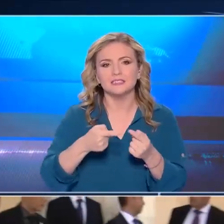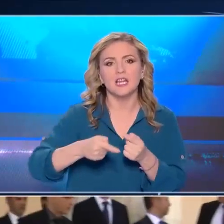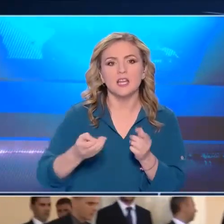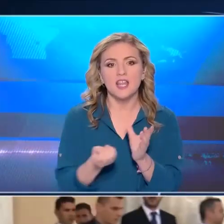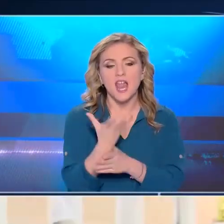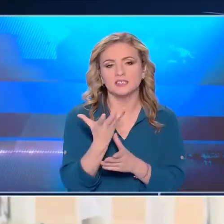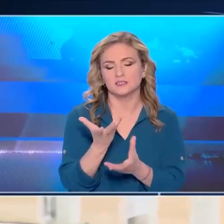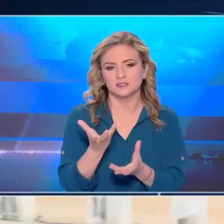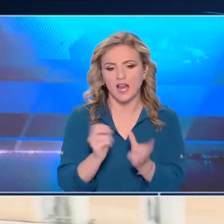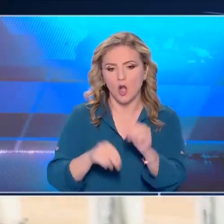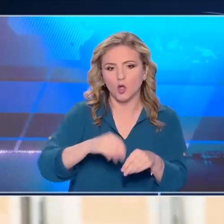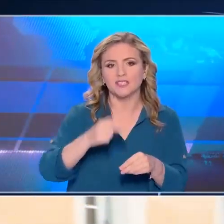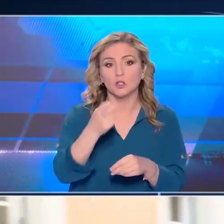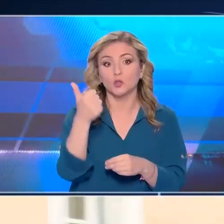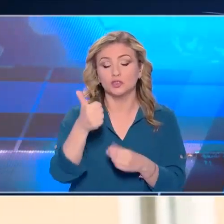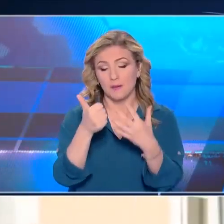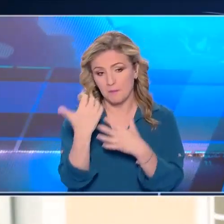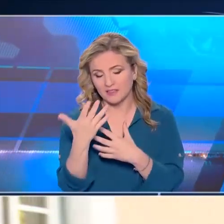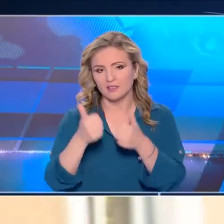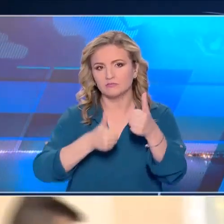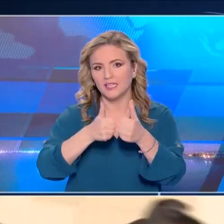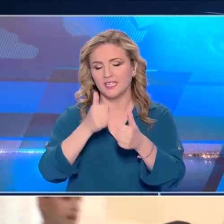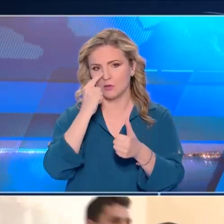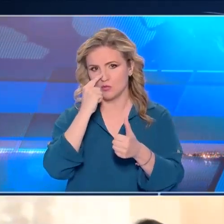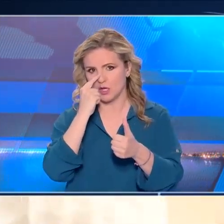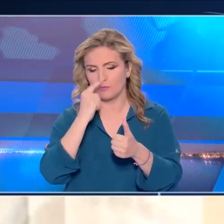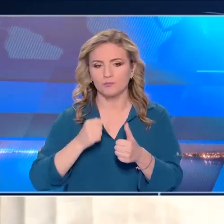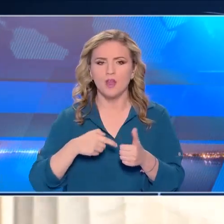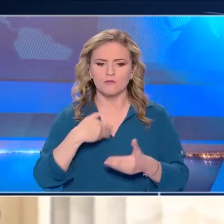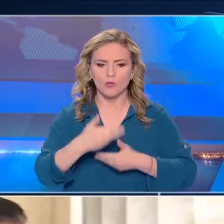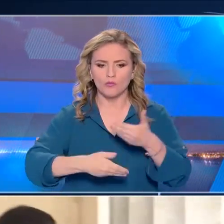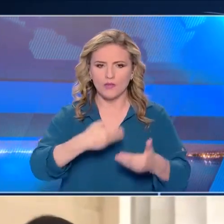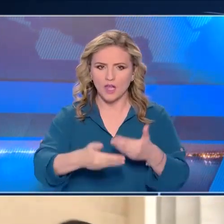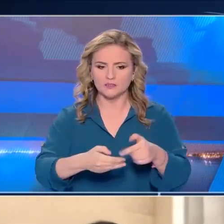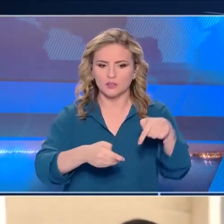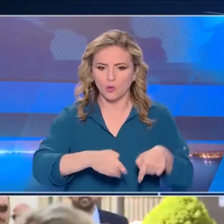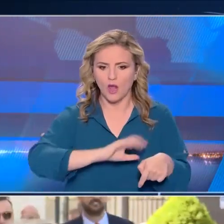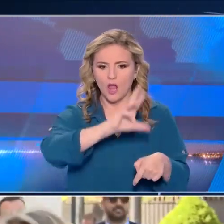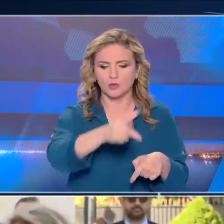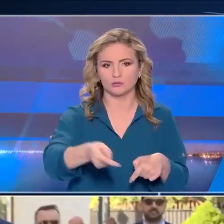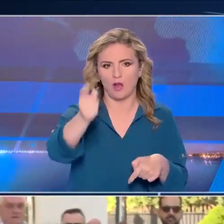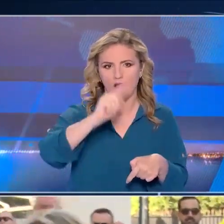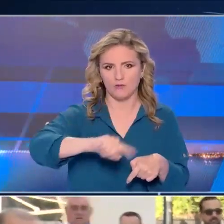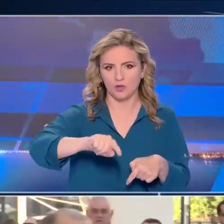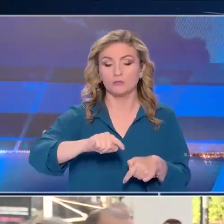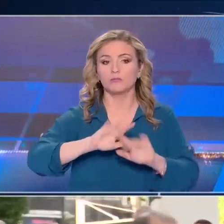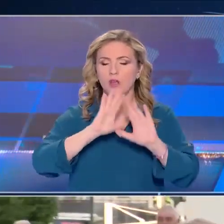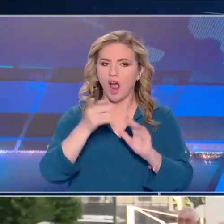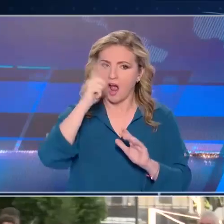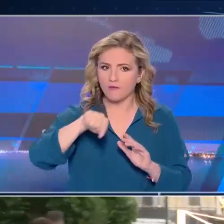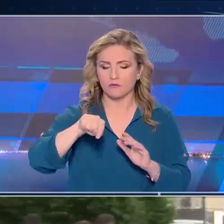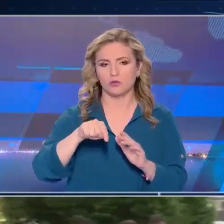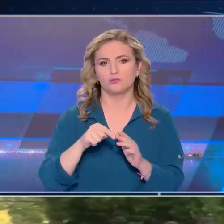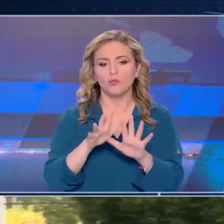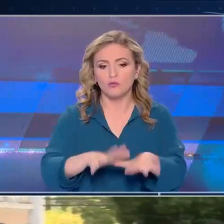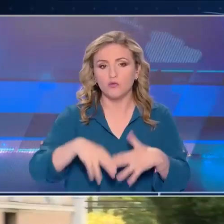στις 25 Ιουνίου. Γκρόσο μόντο λοιπόν αυτή είναι η διαδικασία από εδώ, η οποία όπως είπαμε θα ολοκληρωθεί αύριο για